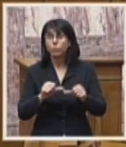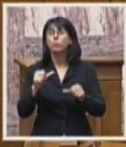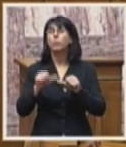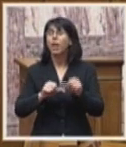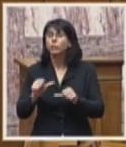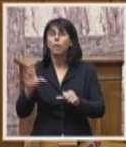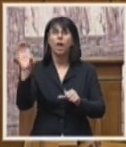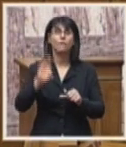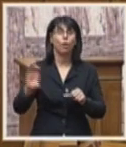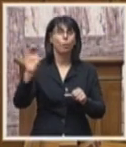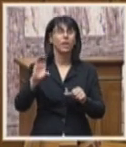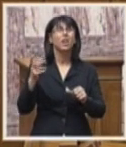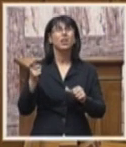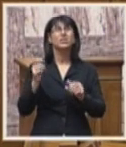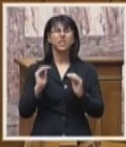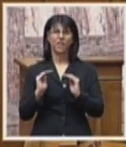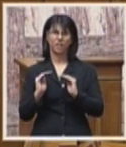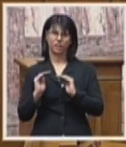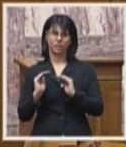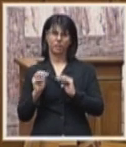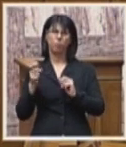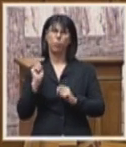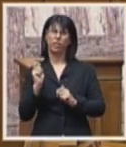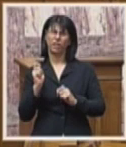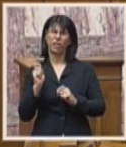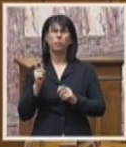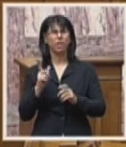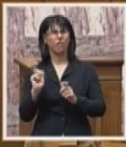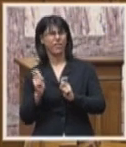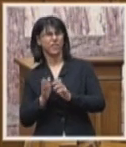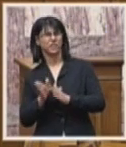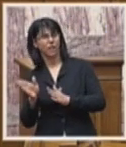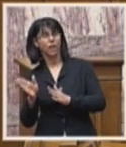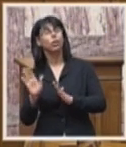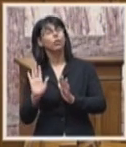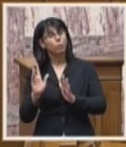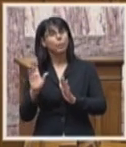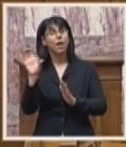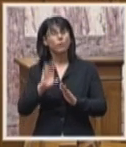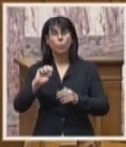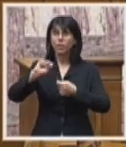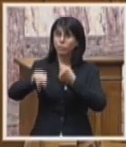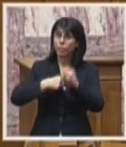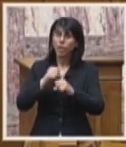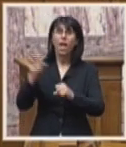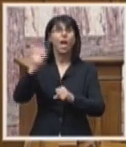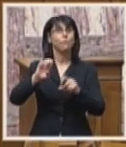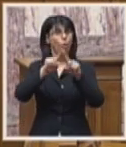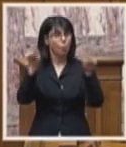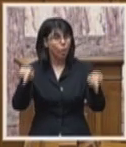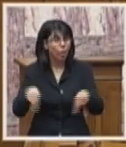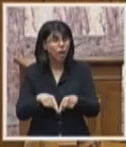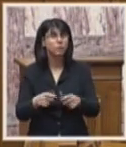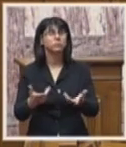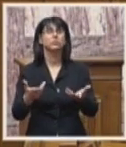μια συντηρητική, φοβική, εσωστρεφής, εθνικιστική σε πολλές φορές Ευρώπη, να παλέψουμε και για τα ευρωομόλογα, για το φόρο